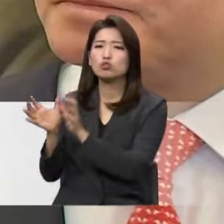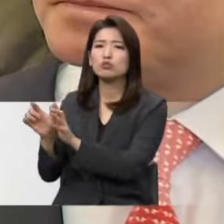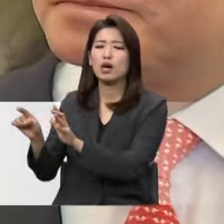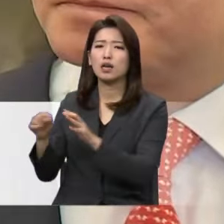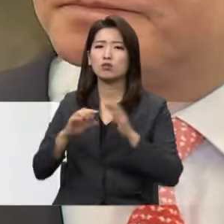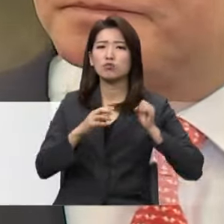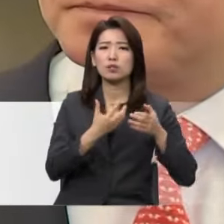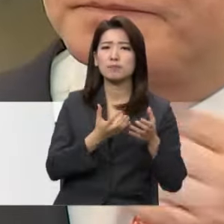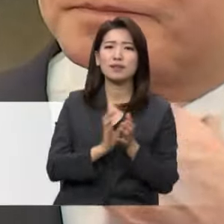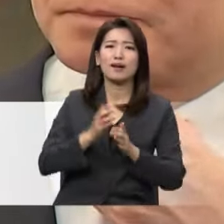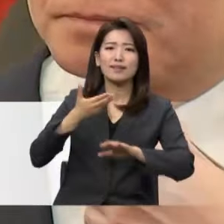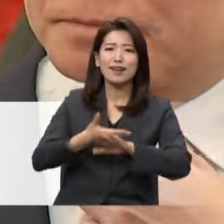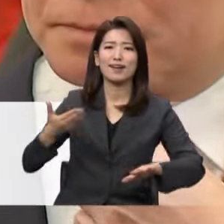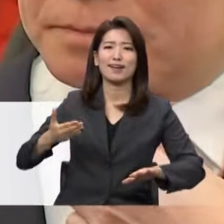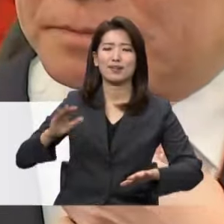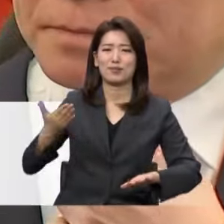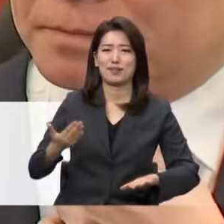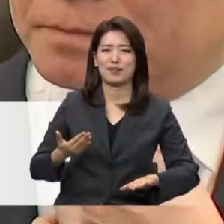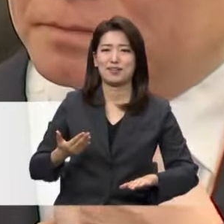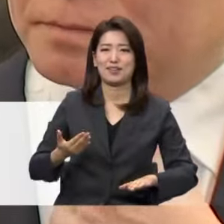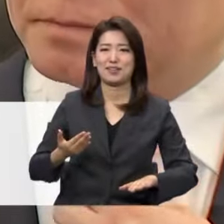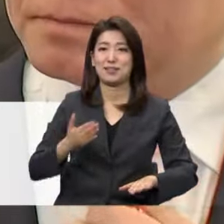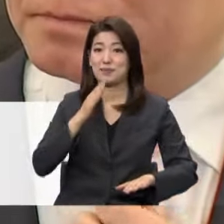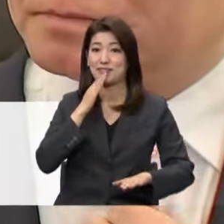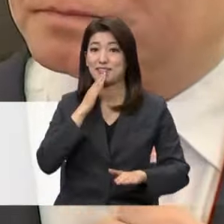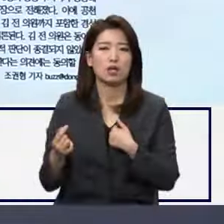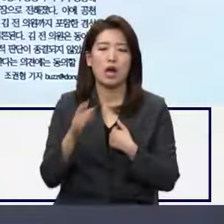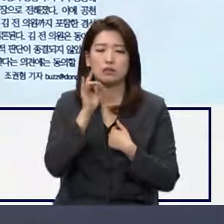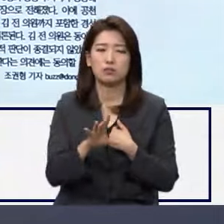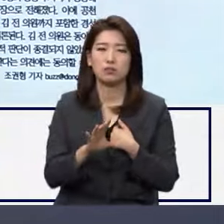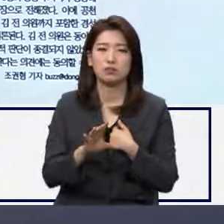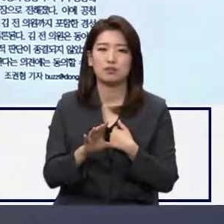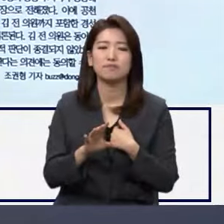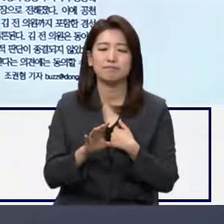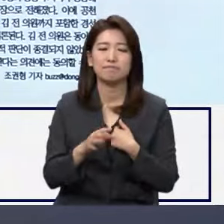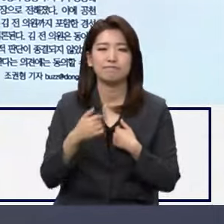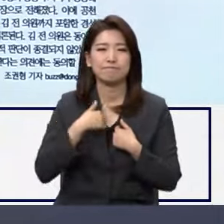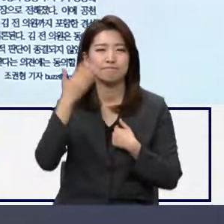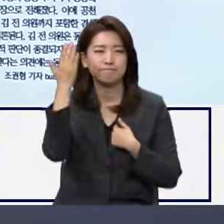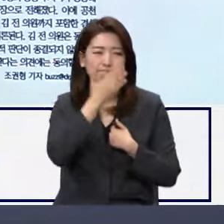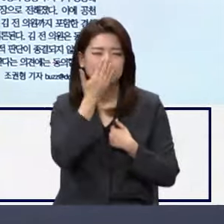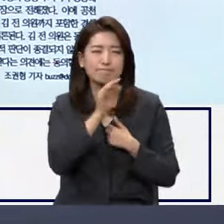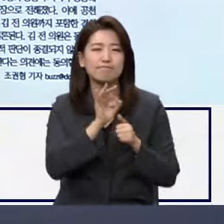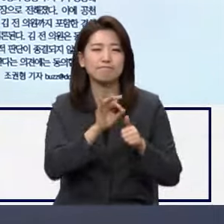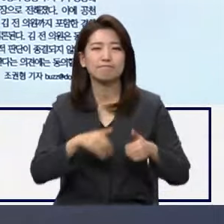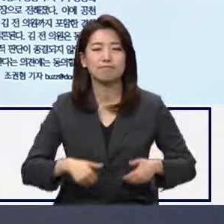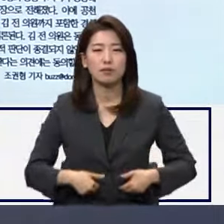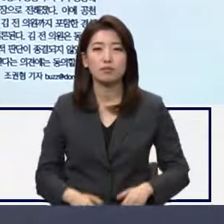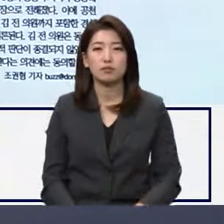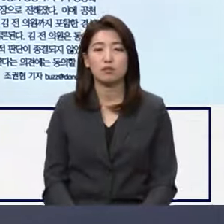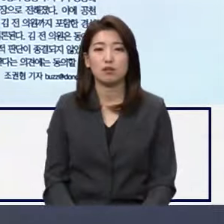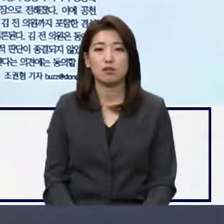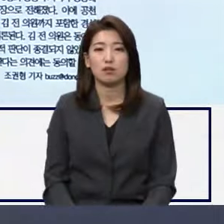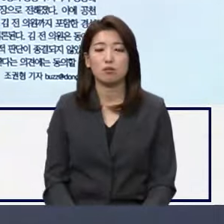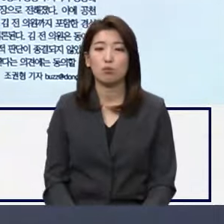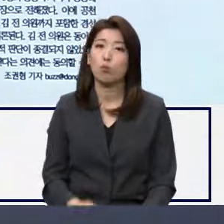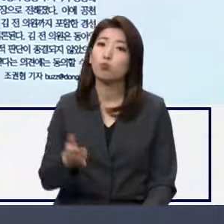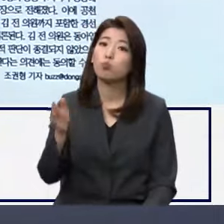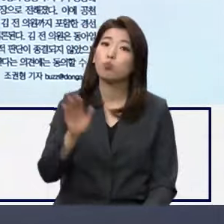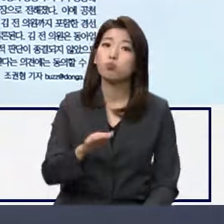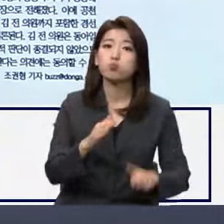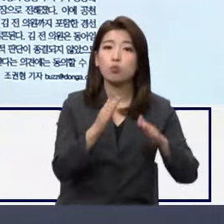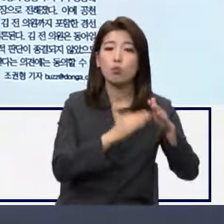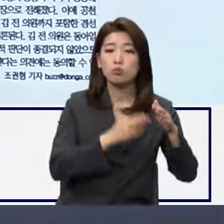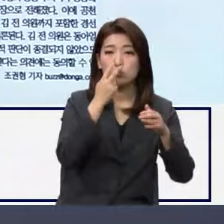식의 논의가 비대위에서 논의가 됐던 것이고 근데 그러면 처음에 공간 위에서 어떻게 통과가 된 거야